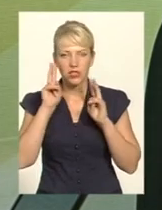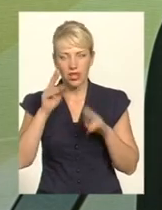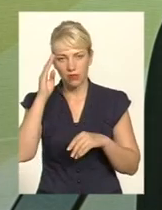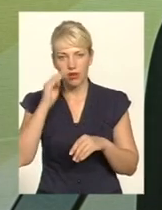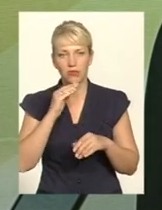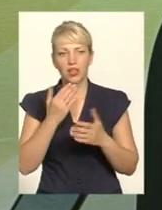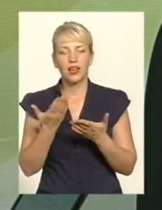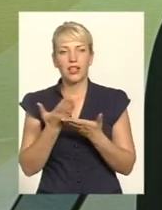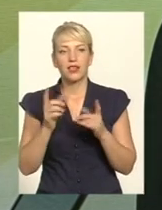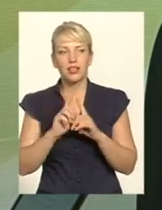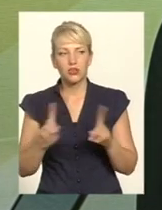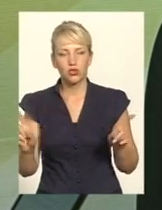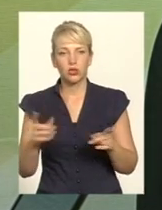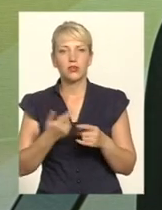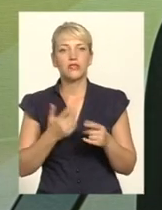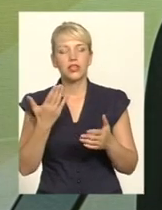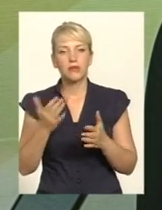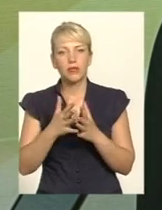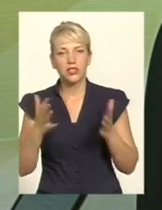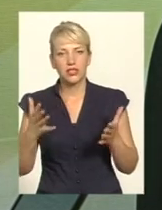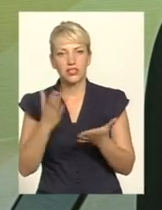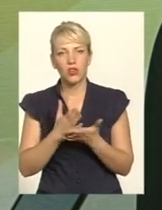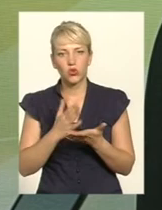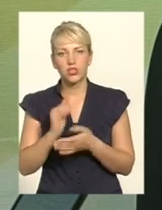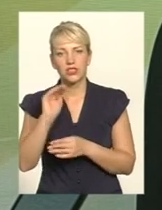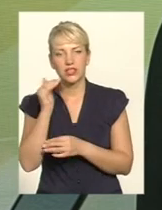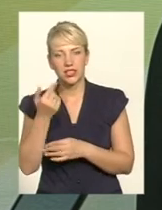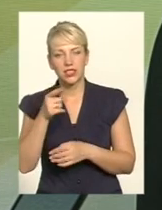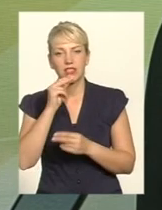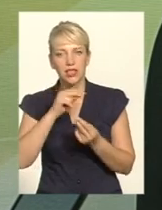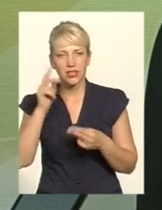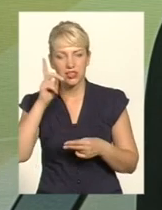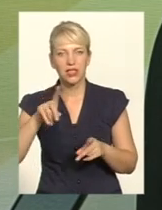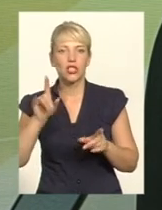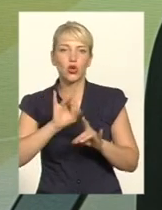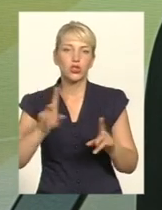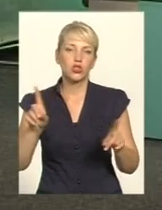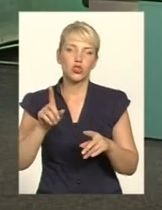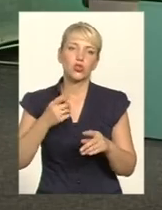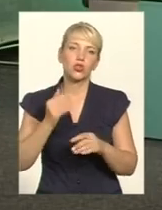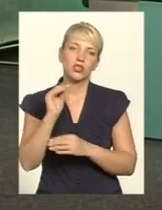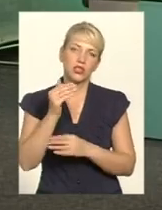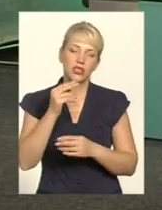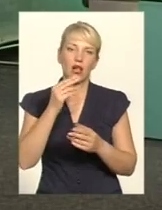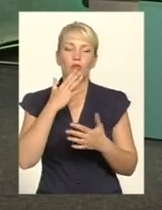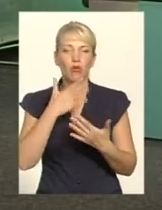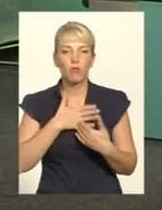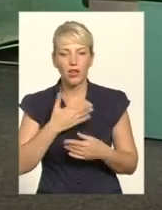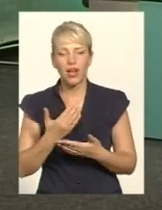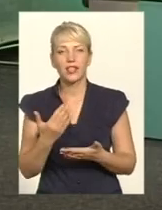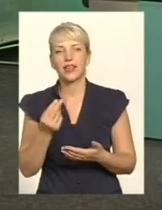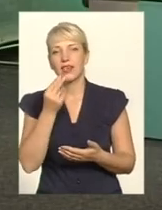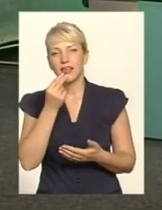Якісь особливості, ти більше з дитиною знаходишся, ти краще її знаєш. Розкажи йому, що вона полюбляє їсти, що не хоче, чим її не